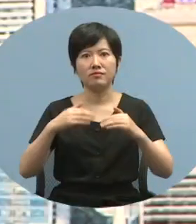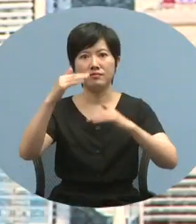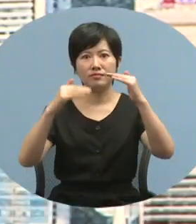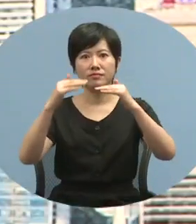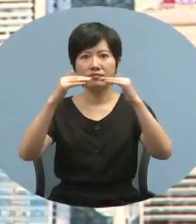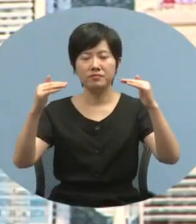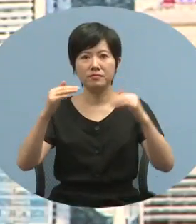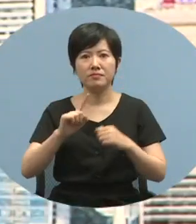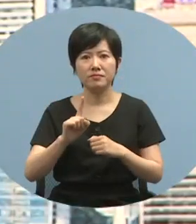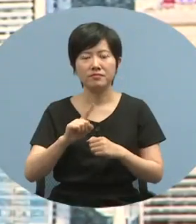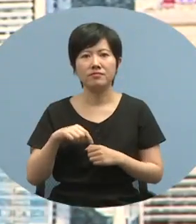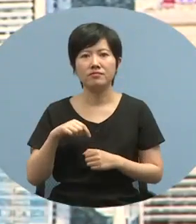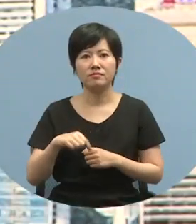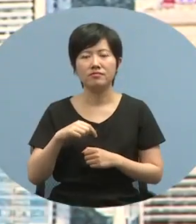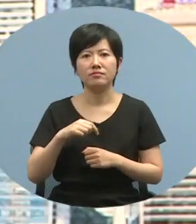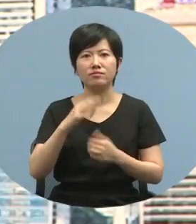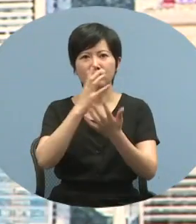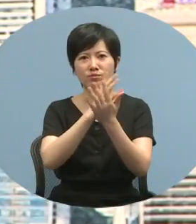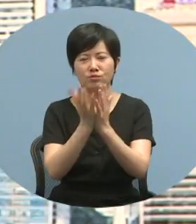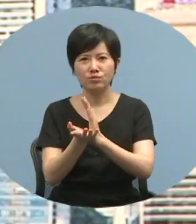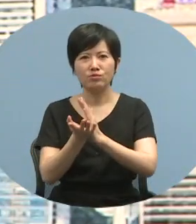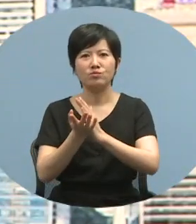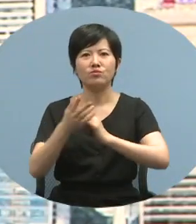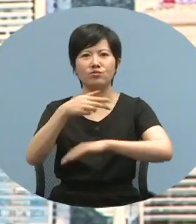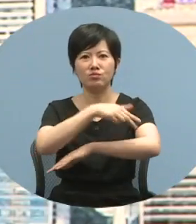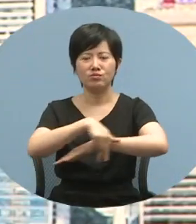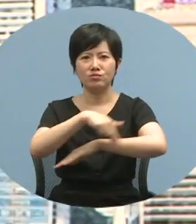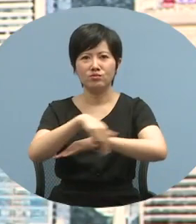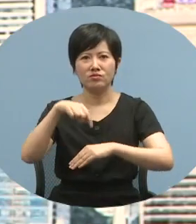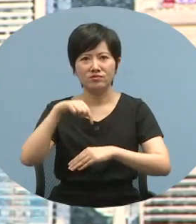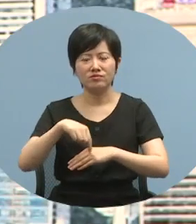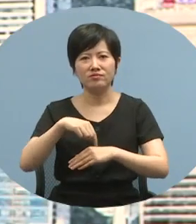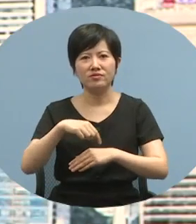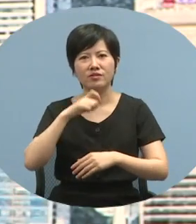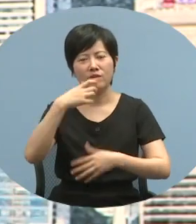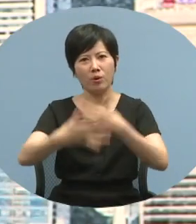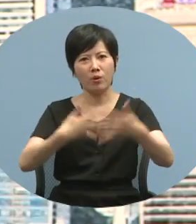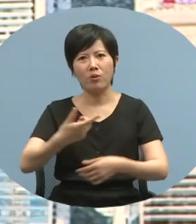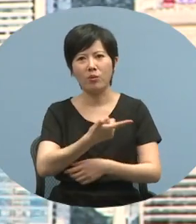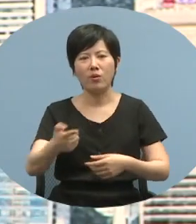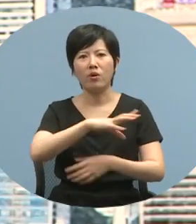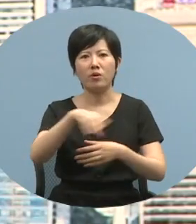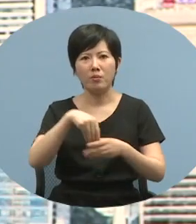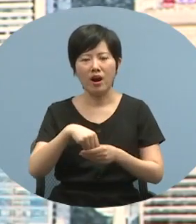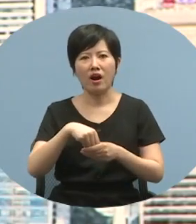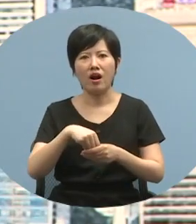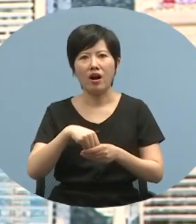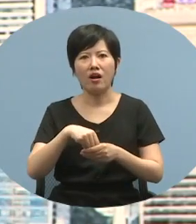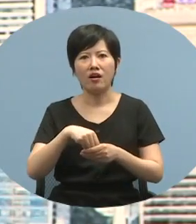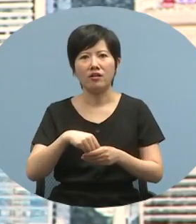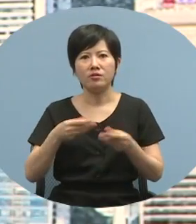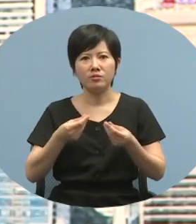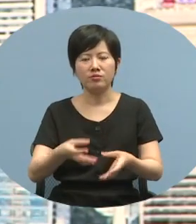我要平衡的呢，就是我們想不想有一份是更加有內涵的施政報告，更加有機